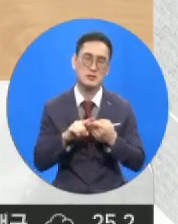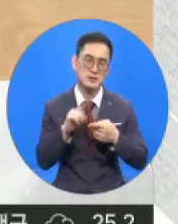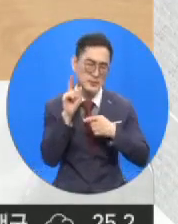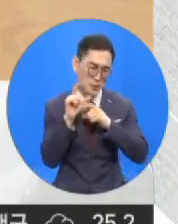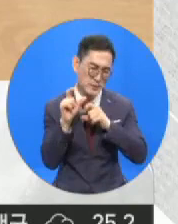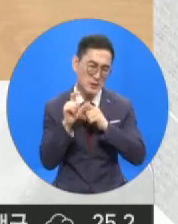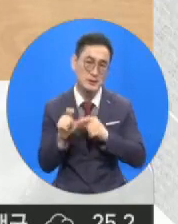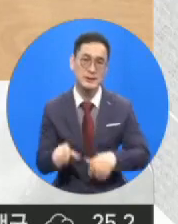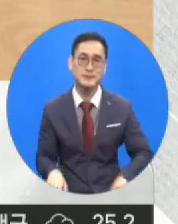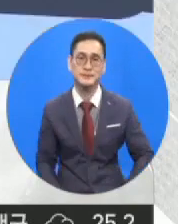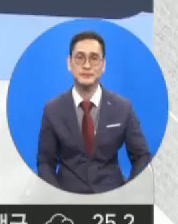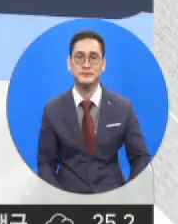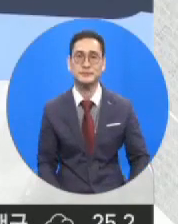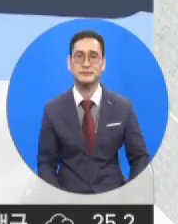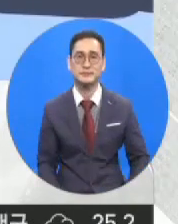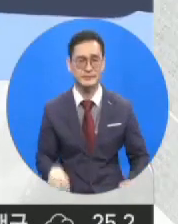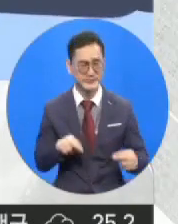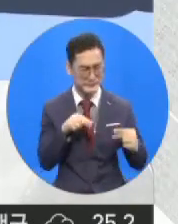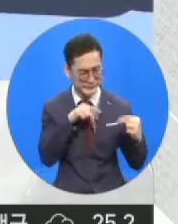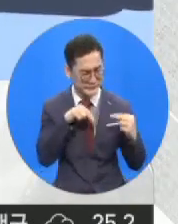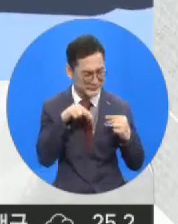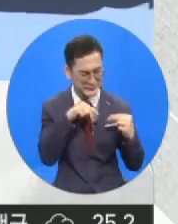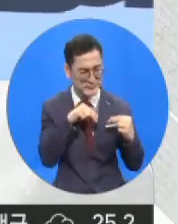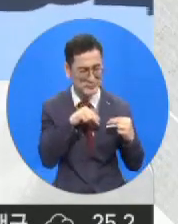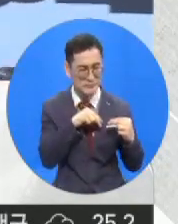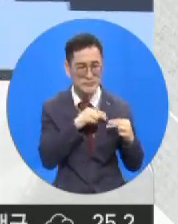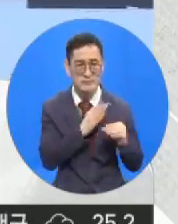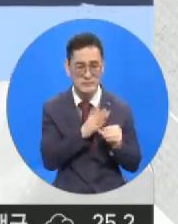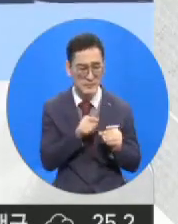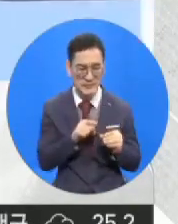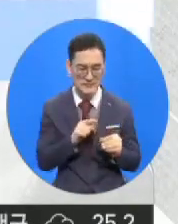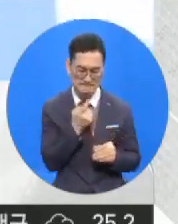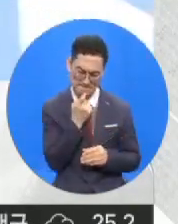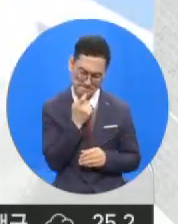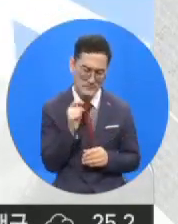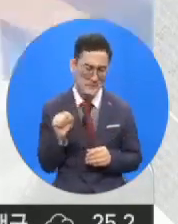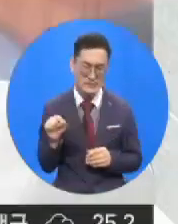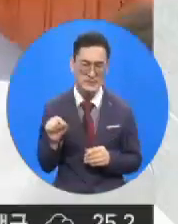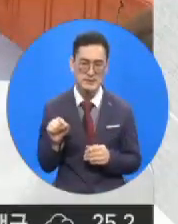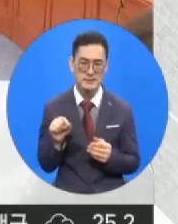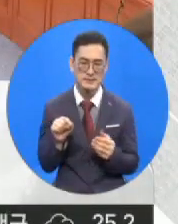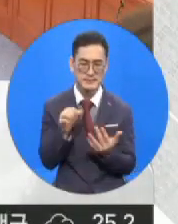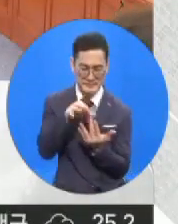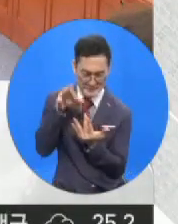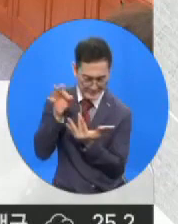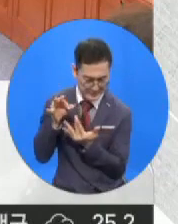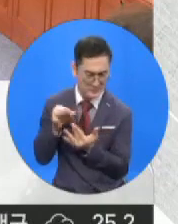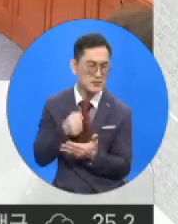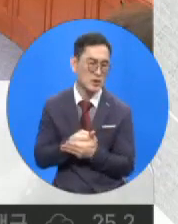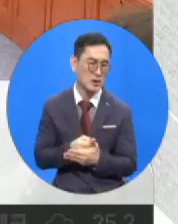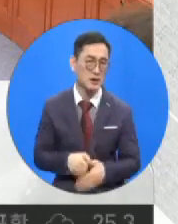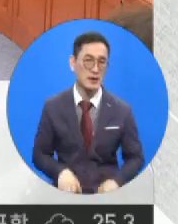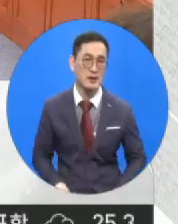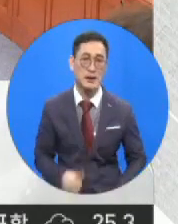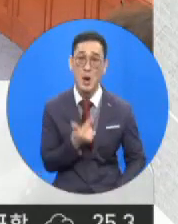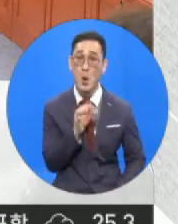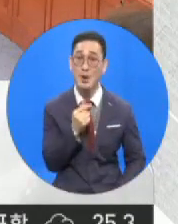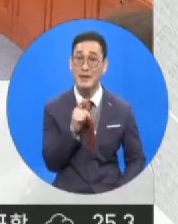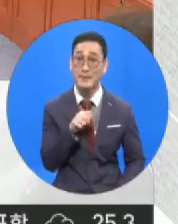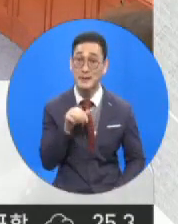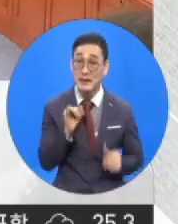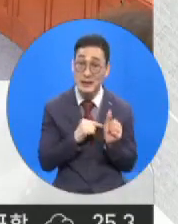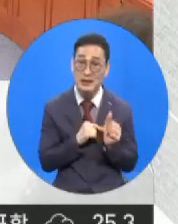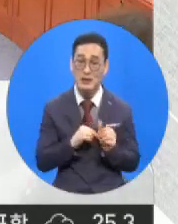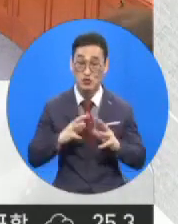존재하는 상황에서 이낙연 총리가 이제 선별적 지급을 확고하게 하고 있죠. 그건 아마도 홍남기 부총리가 지금 굉장히 선별적 지급을 굉장히